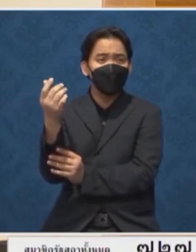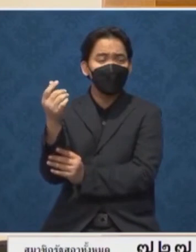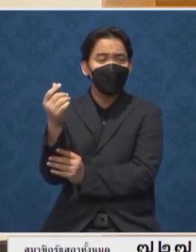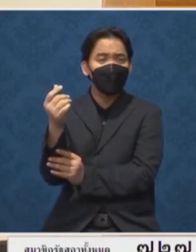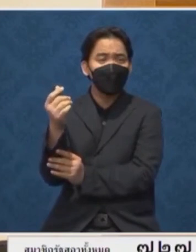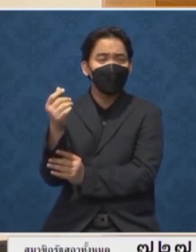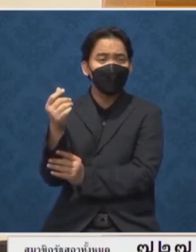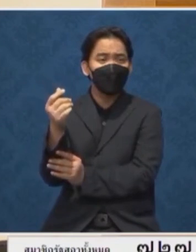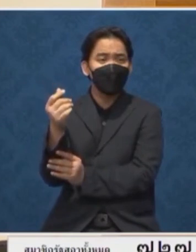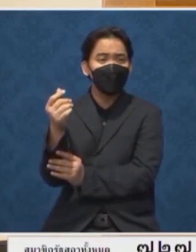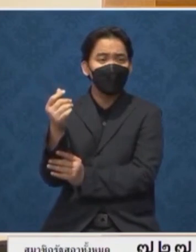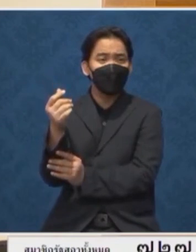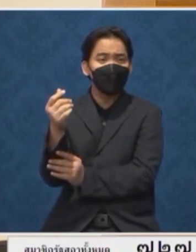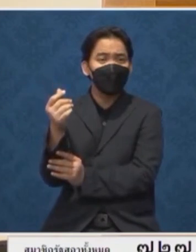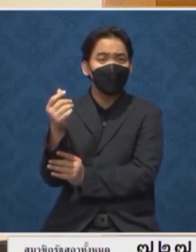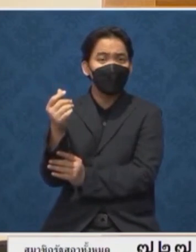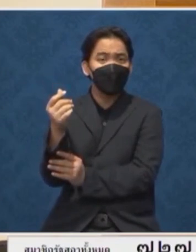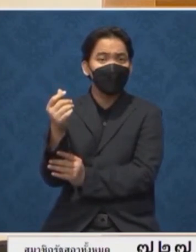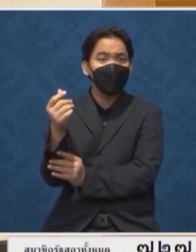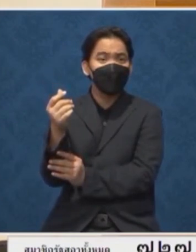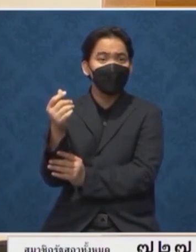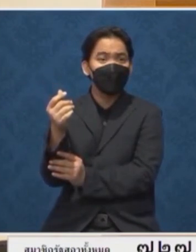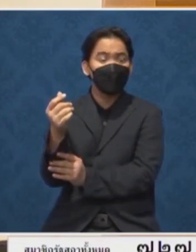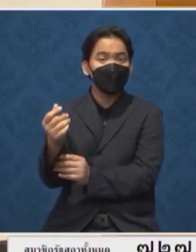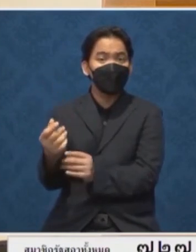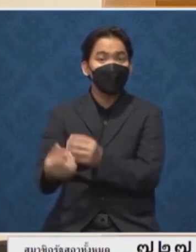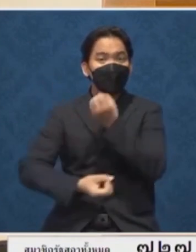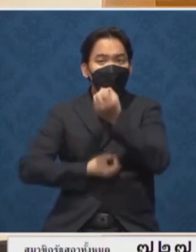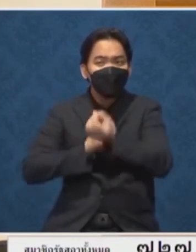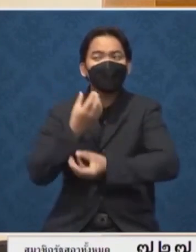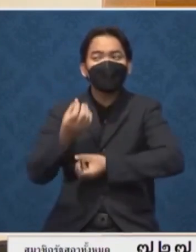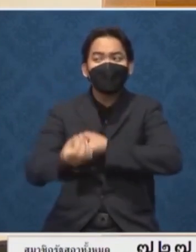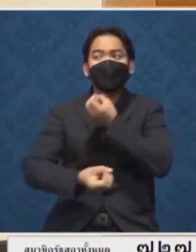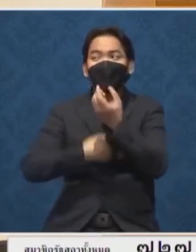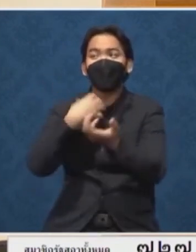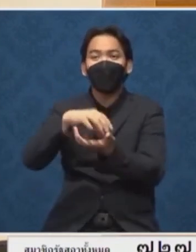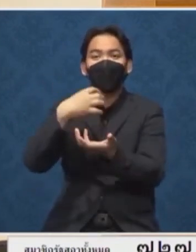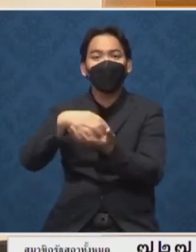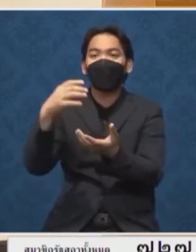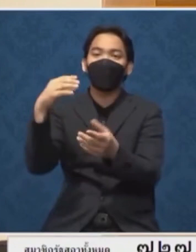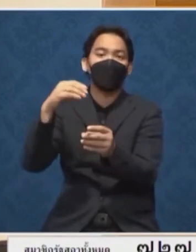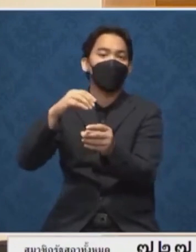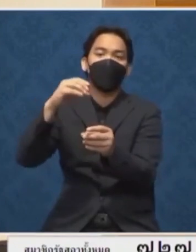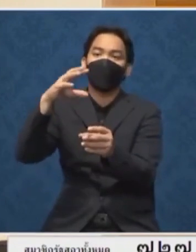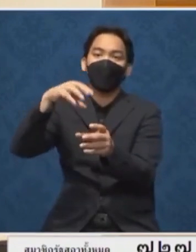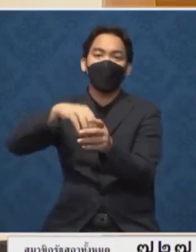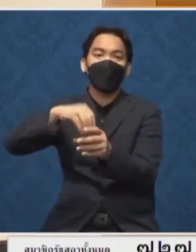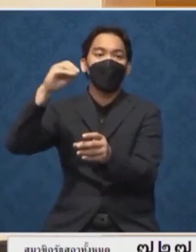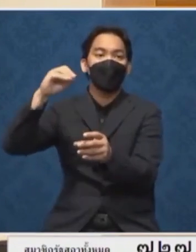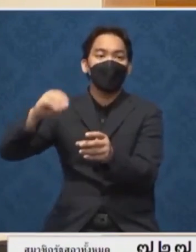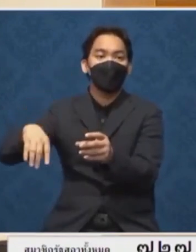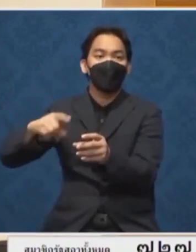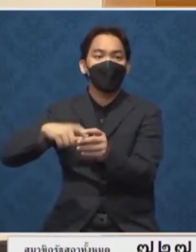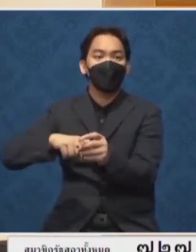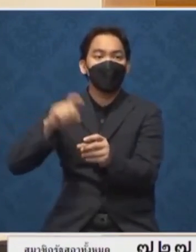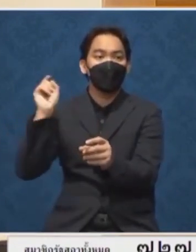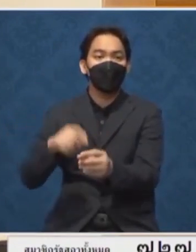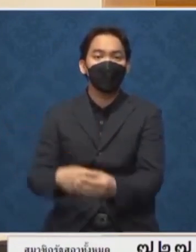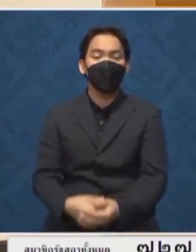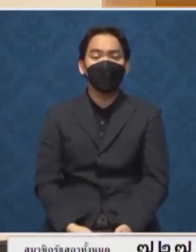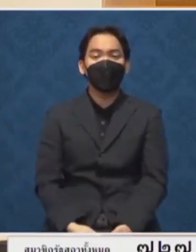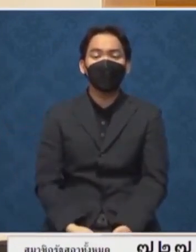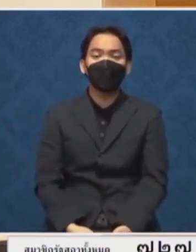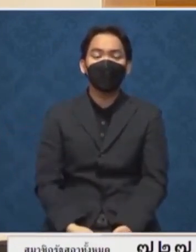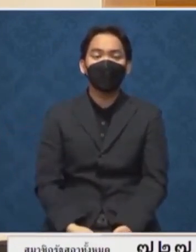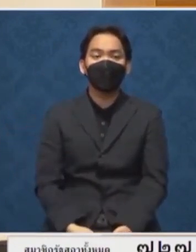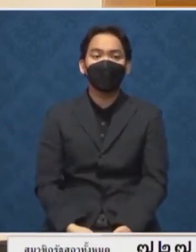ก็ถอนความเห็นของตนที่สงวนไว้แล้วนะครับ เสียงข้างน้อยเขาขอตัดออกขอตั